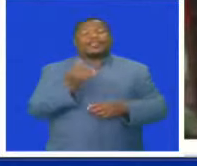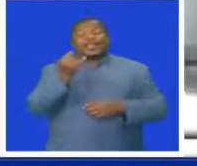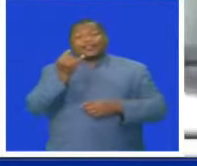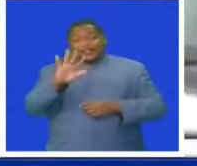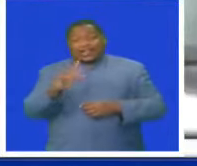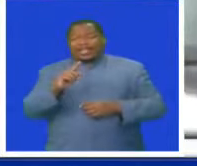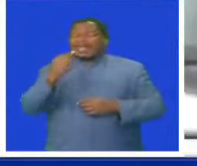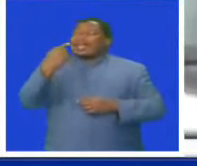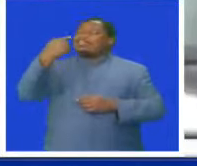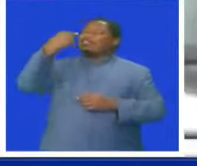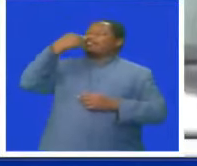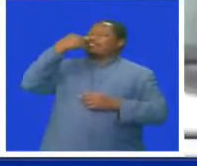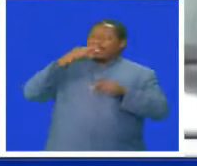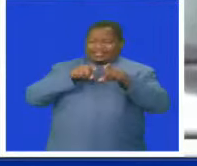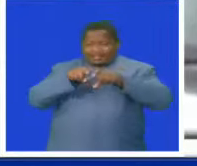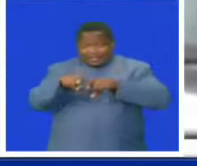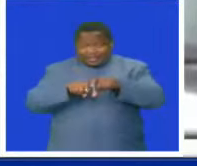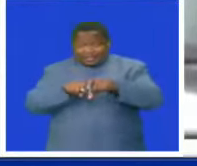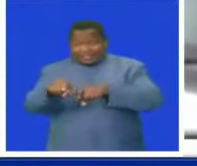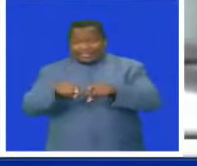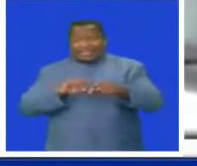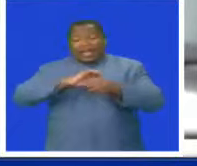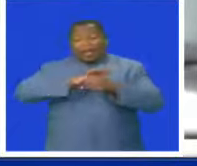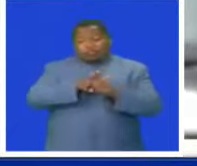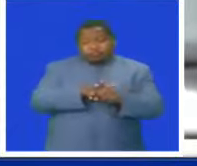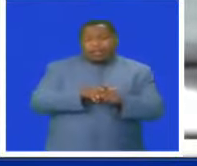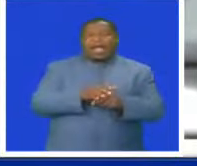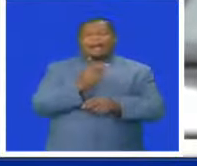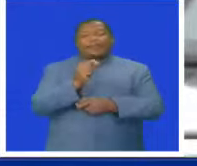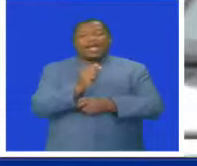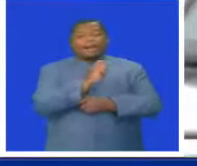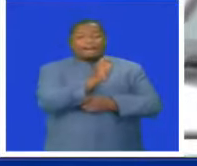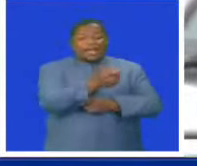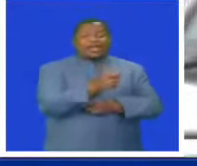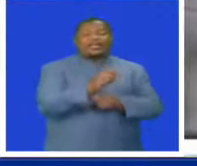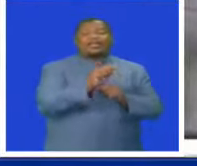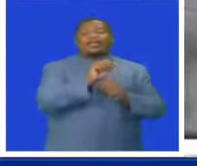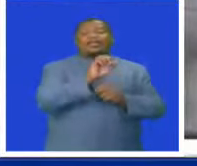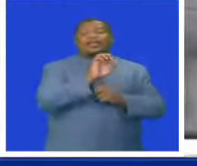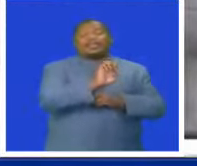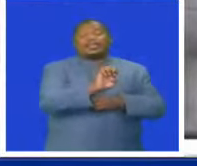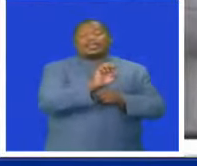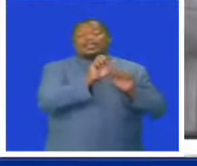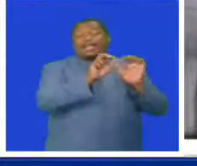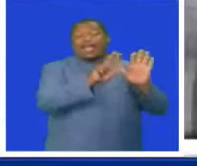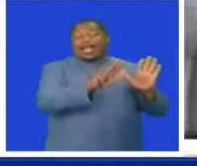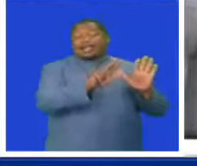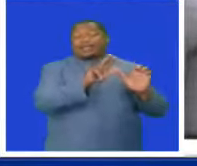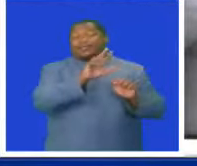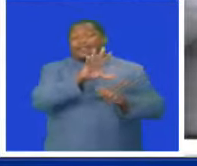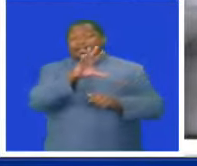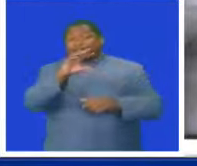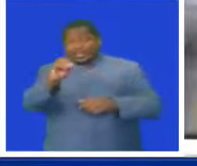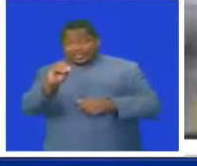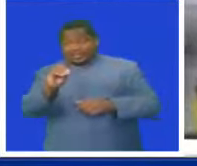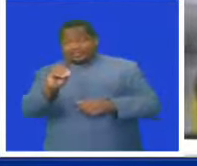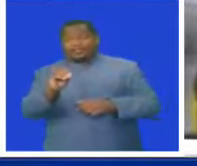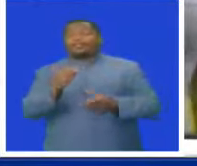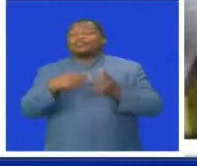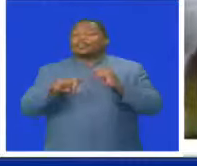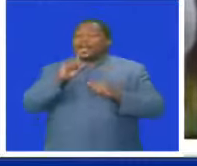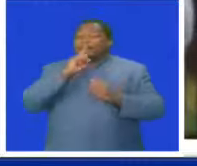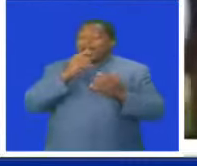batayisebenza njani uhulumende utabambisa kanjani bomake kuze sibakhone-ke kuchubeka nemsebenzi wabo yakuqupha ngaphandle